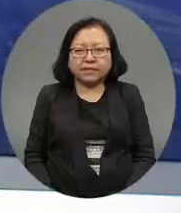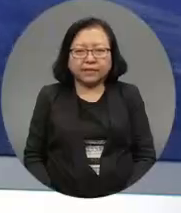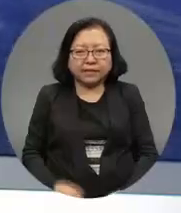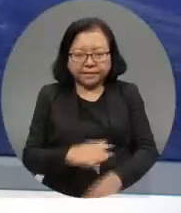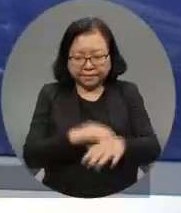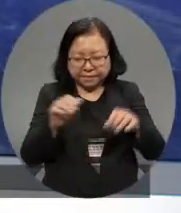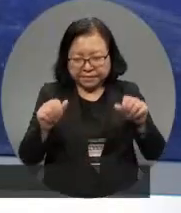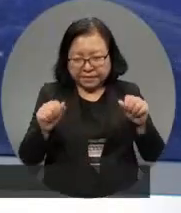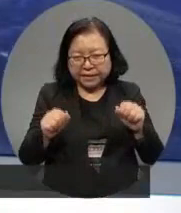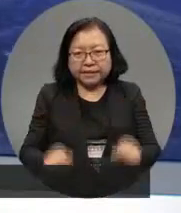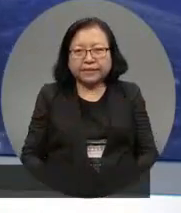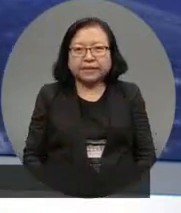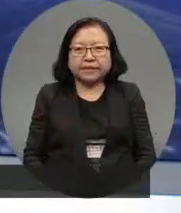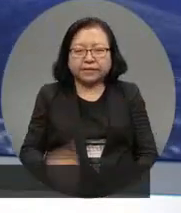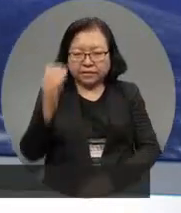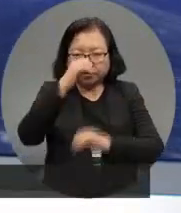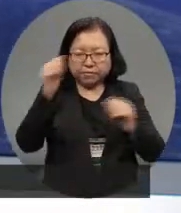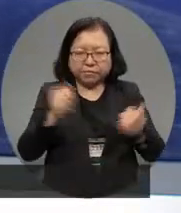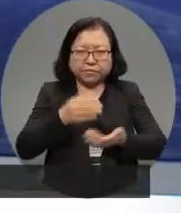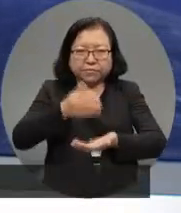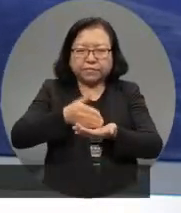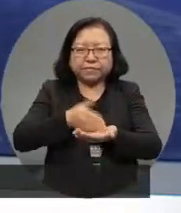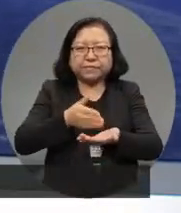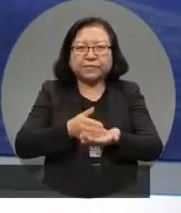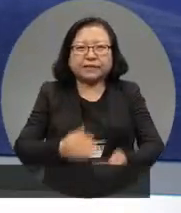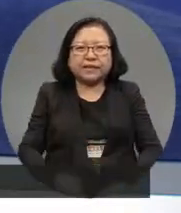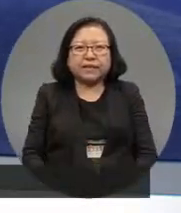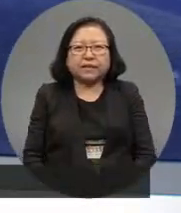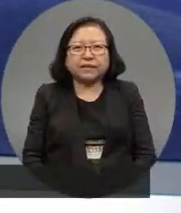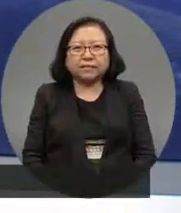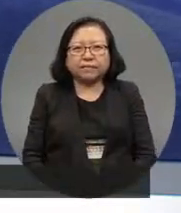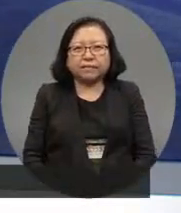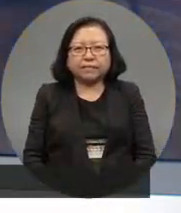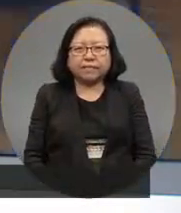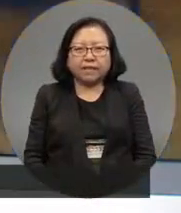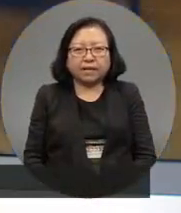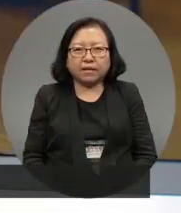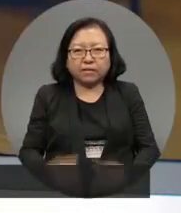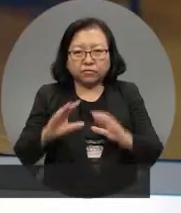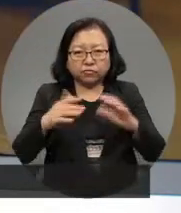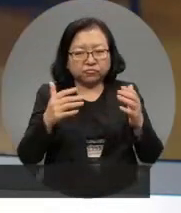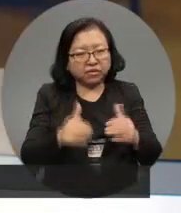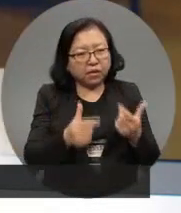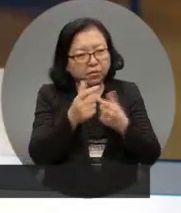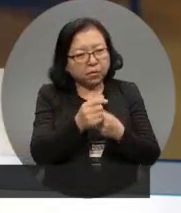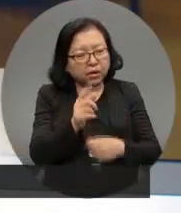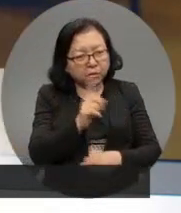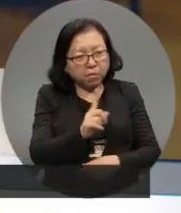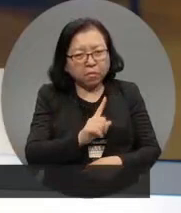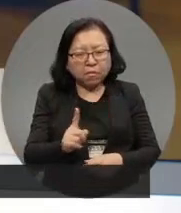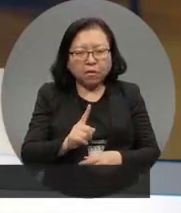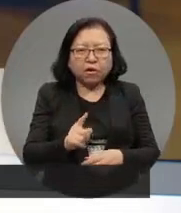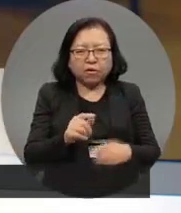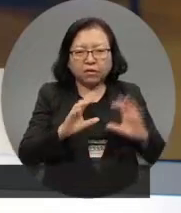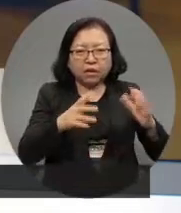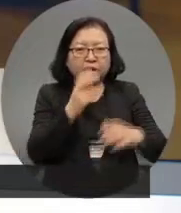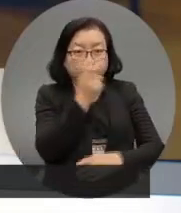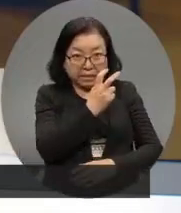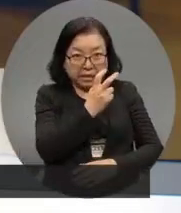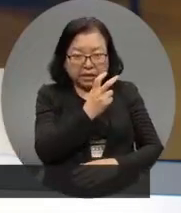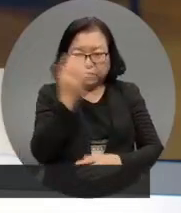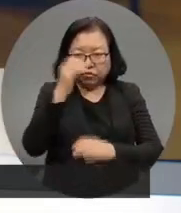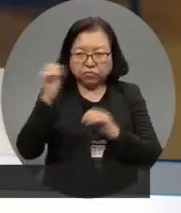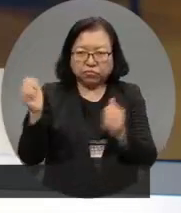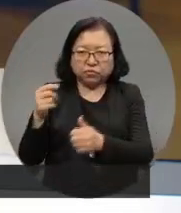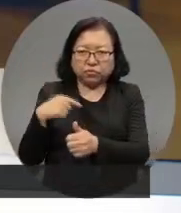시청자 여러분 안녕하십니까? 계속해서 뉴스데스크 충북 소식입니다. 국회로 치면 국정감사죠. 충청북도